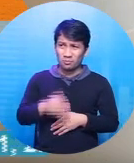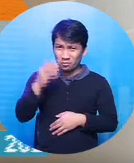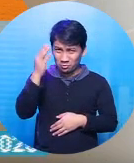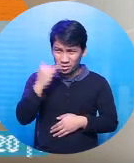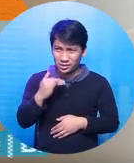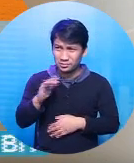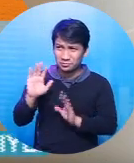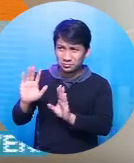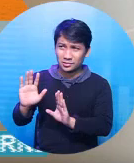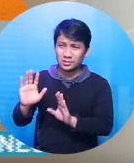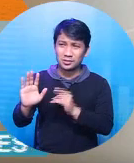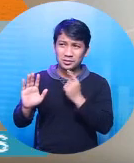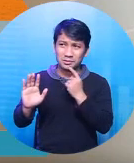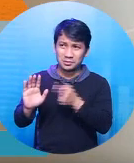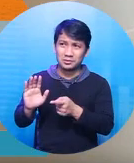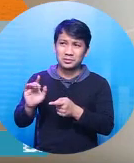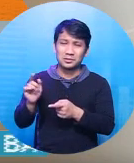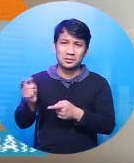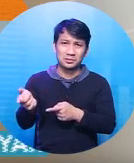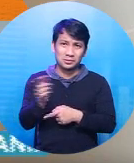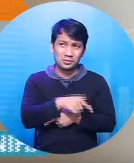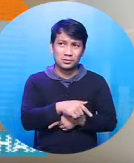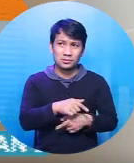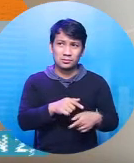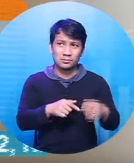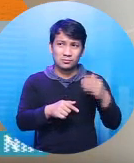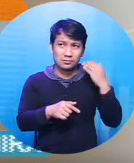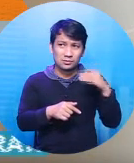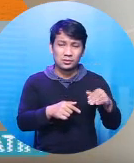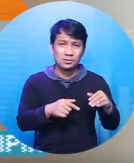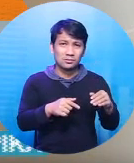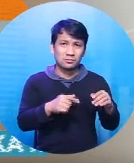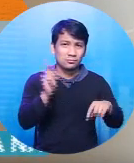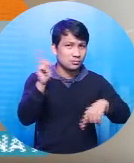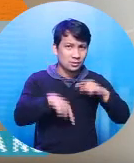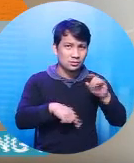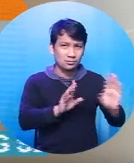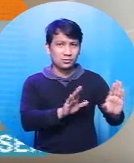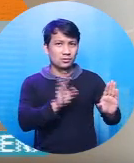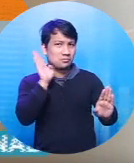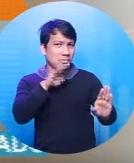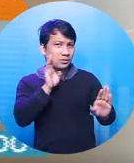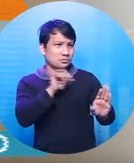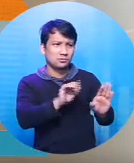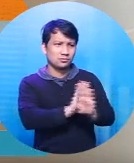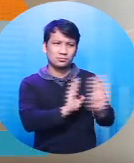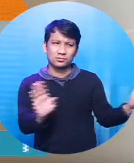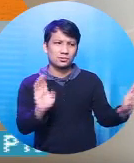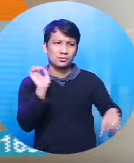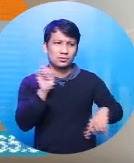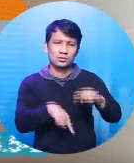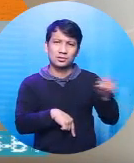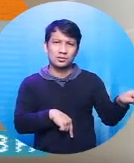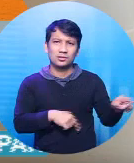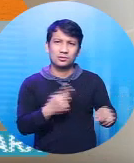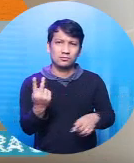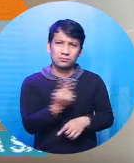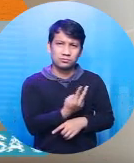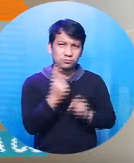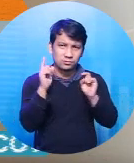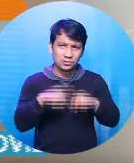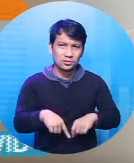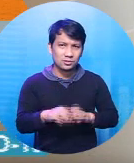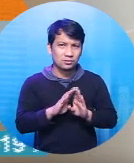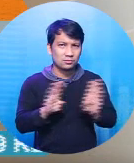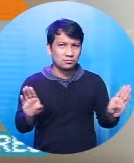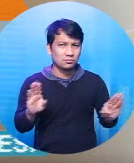muna, magkapatid, no can do, kahit anong mangyari, hindi pwede. Ito magkapatid na gagawa ng